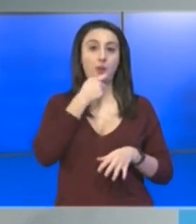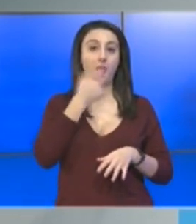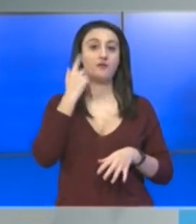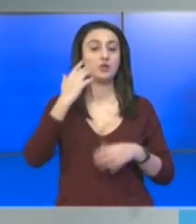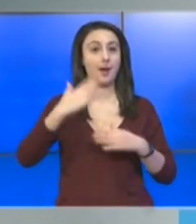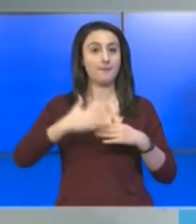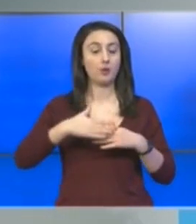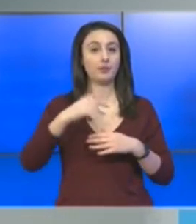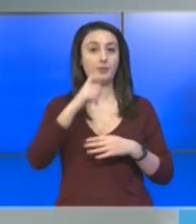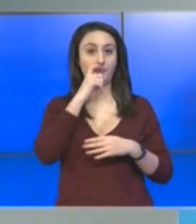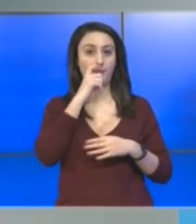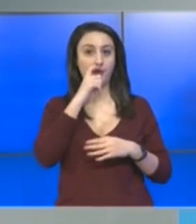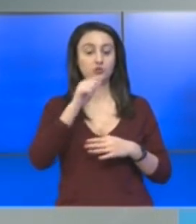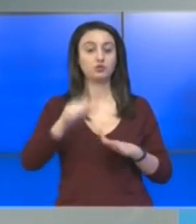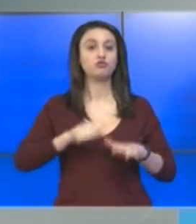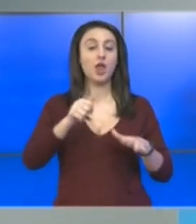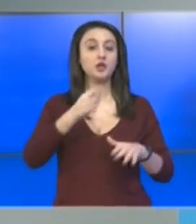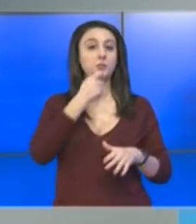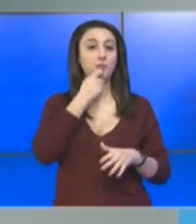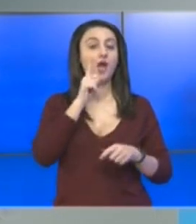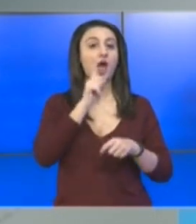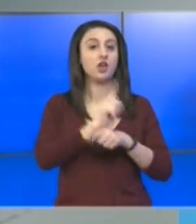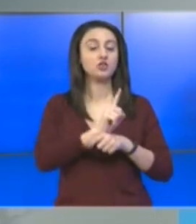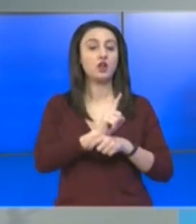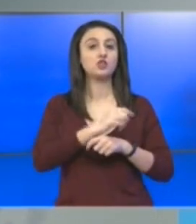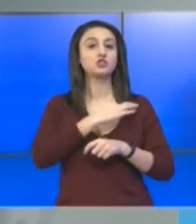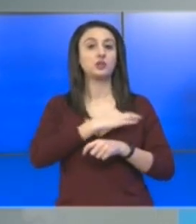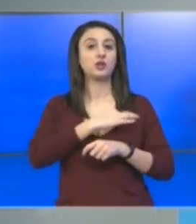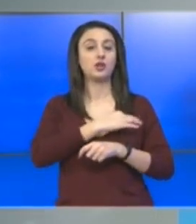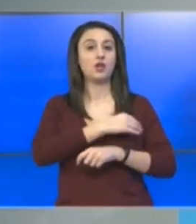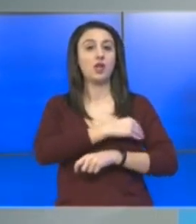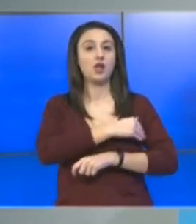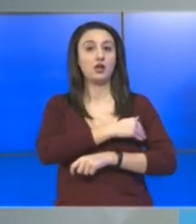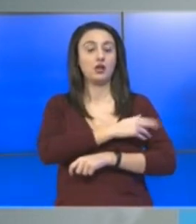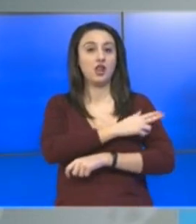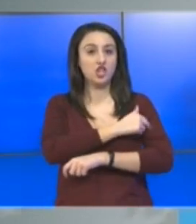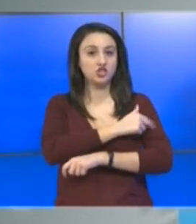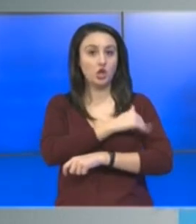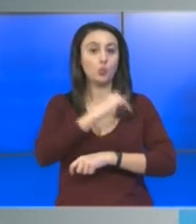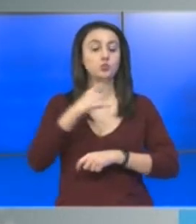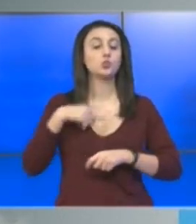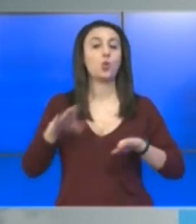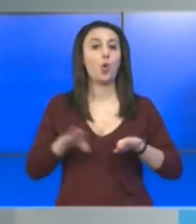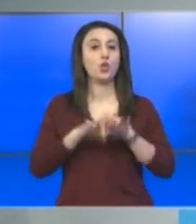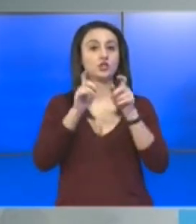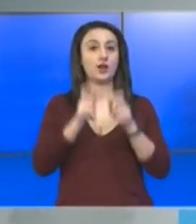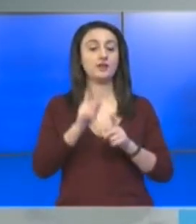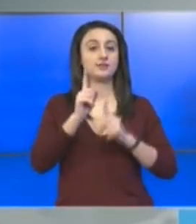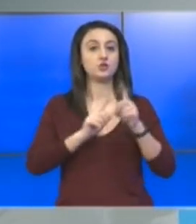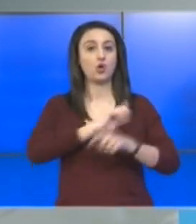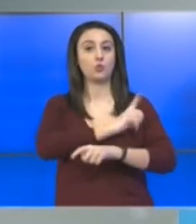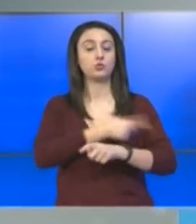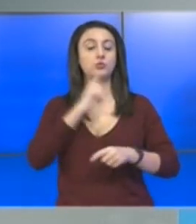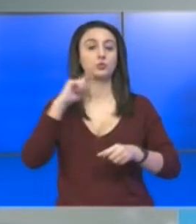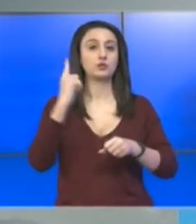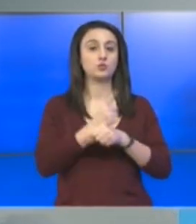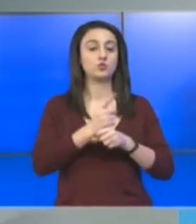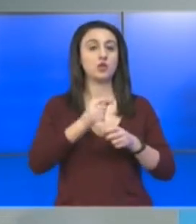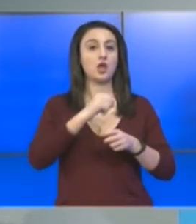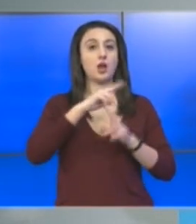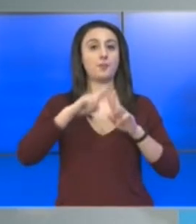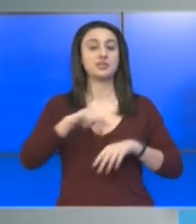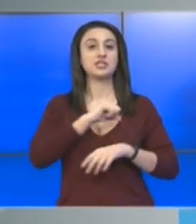în apropierea tânărului de 16 ani în același colegiu, fiind colegi de clasă, și chiar dacă autoritățile au dispus izolare la domiciliu a